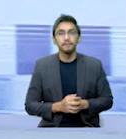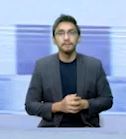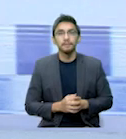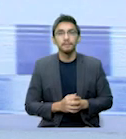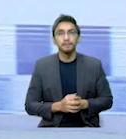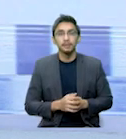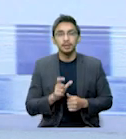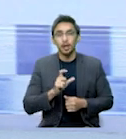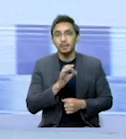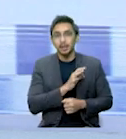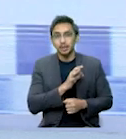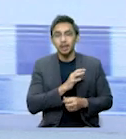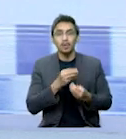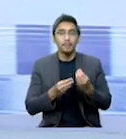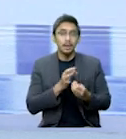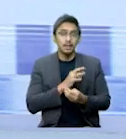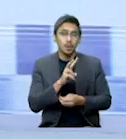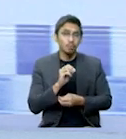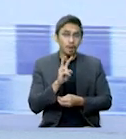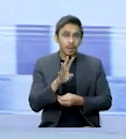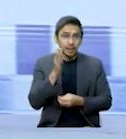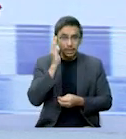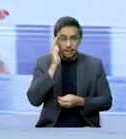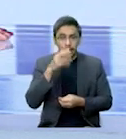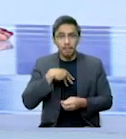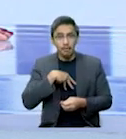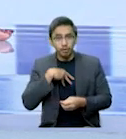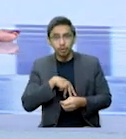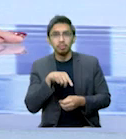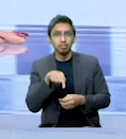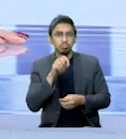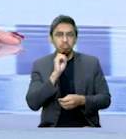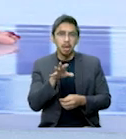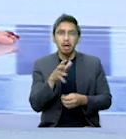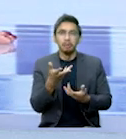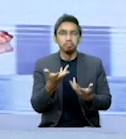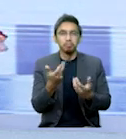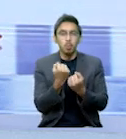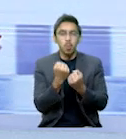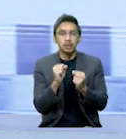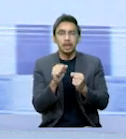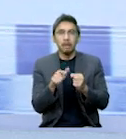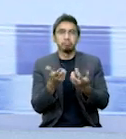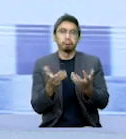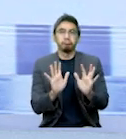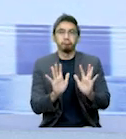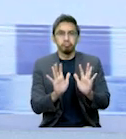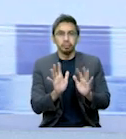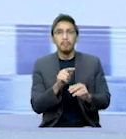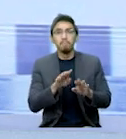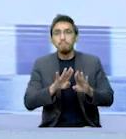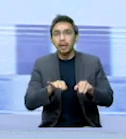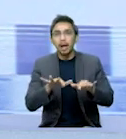pema capres cpres 2024 Ganjar pranowo Mahfud MD mengaku tidak berseberangan dengan kekuasaan melainkan hanya berbeda jalan dalam